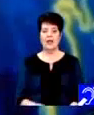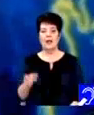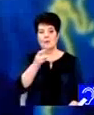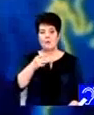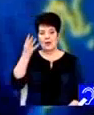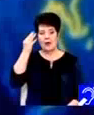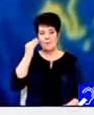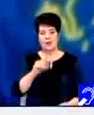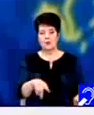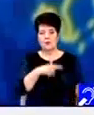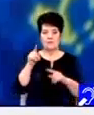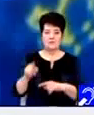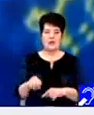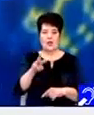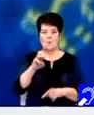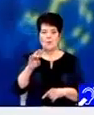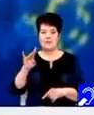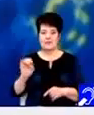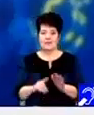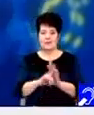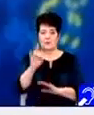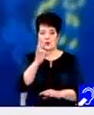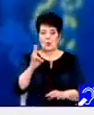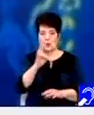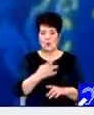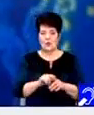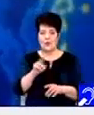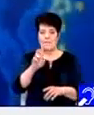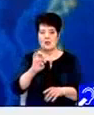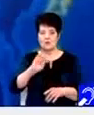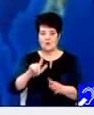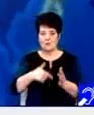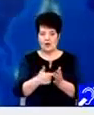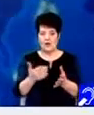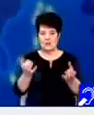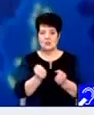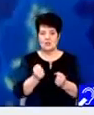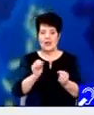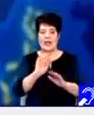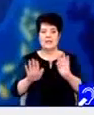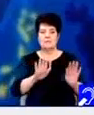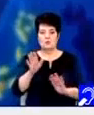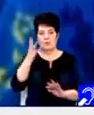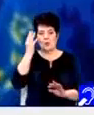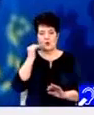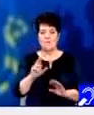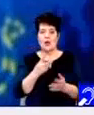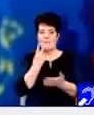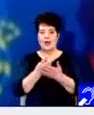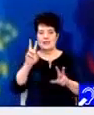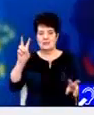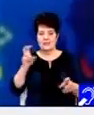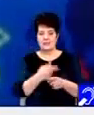Republica Moldova se mută la munte. La început de iunie, orașul Brașov din România va găzdui în premieră expoziția Moldova Prezintă, care